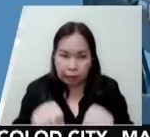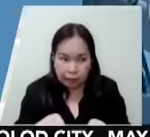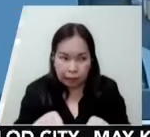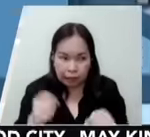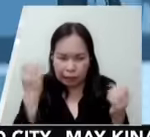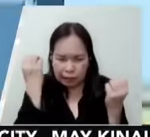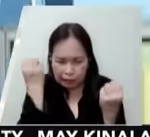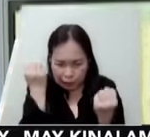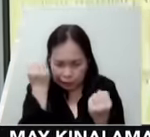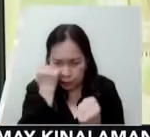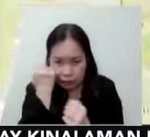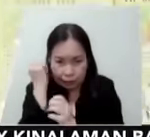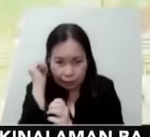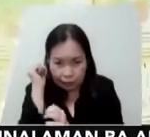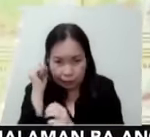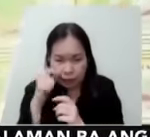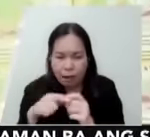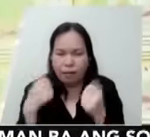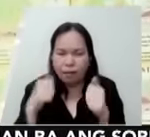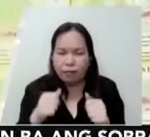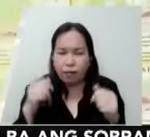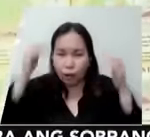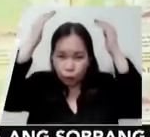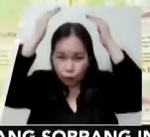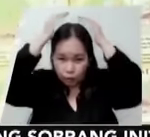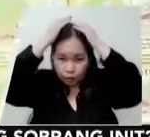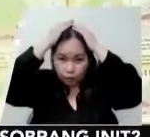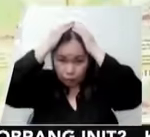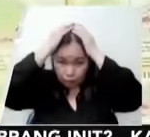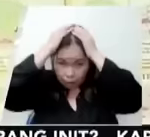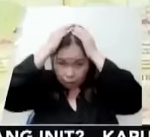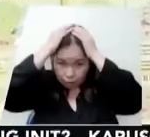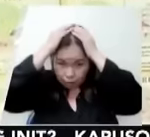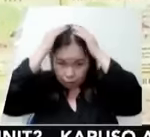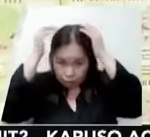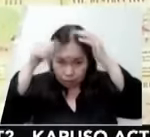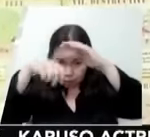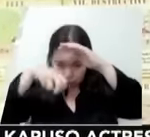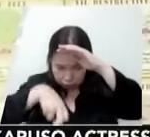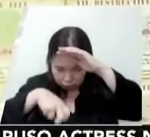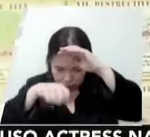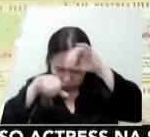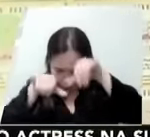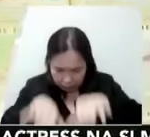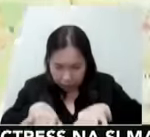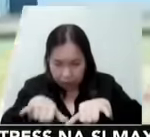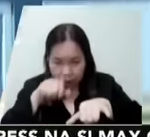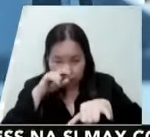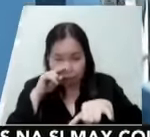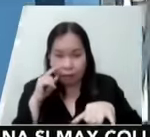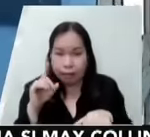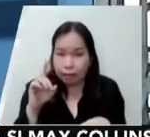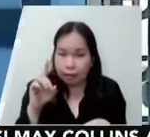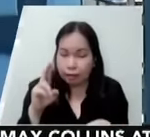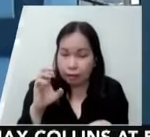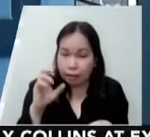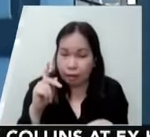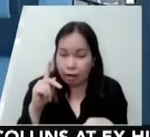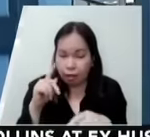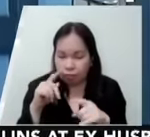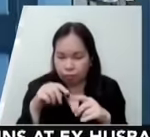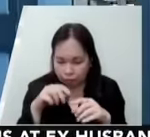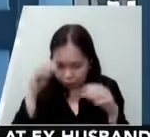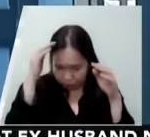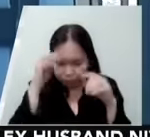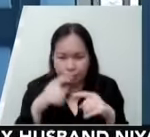At sundin ang duck, cover, and hold. At kapag natapos sa pag-uga,